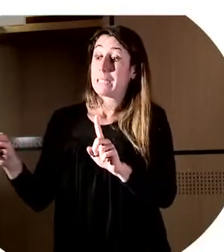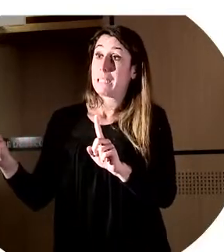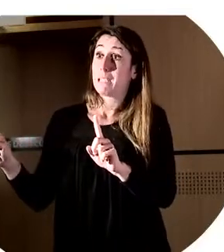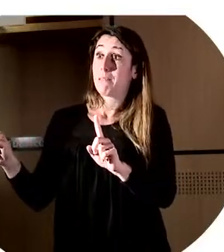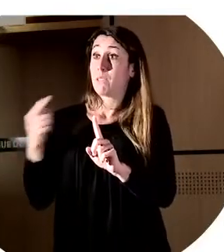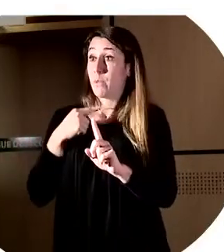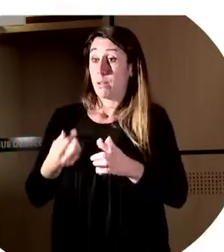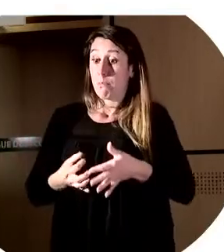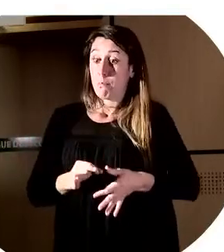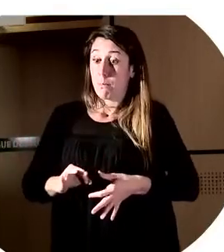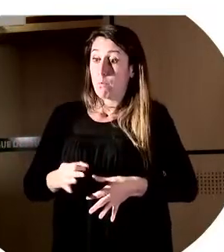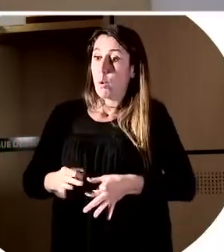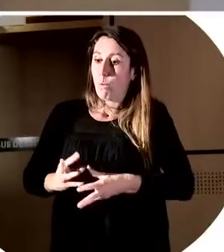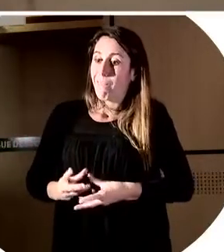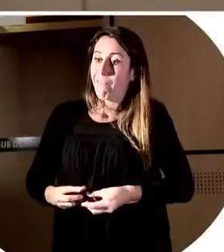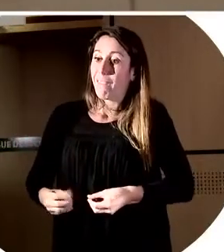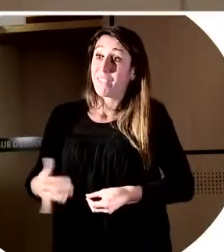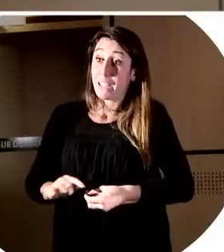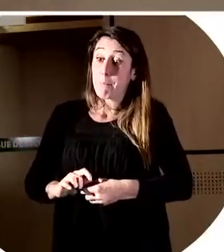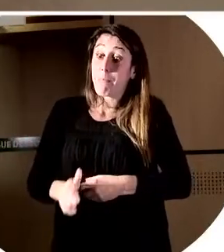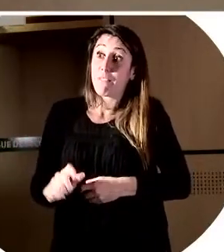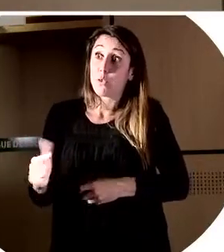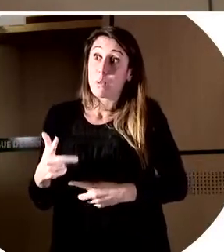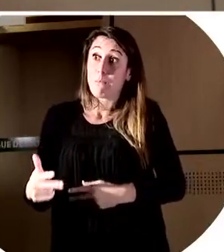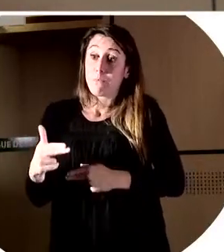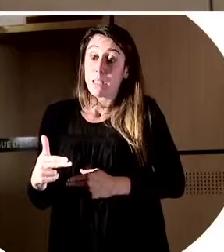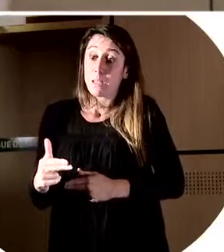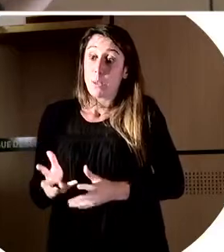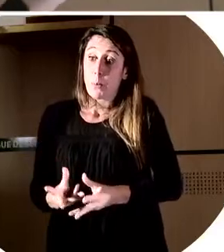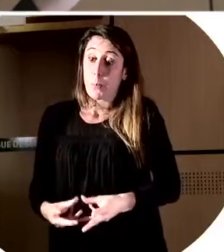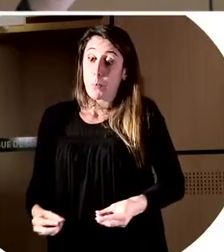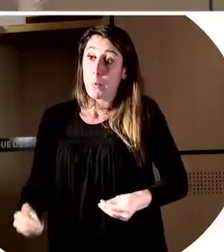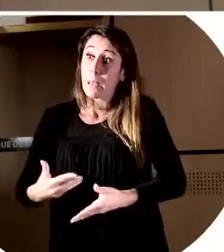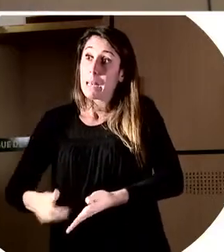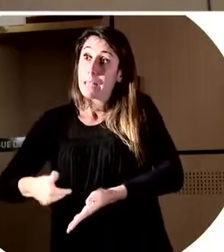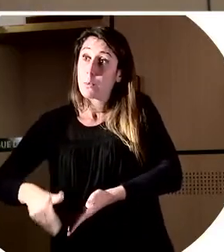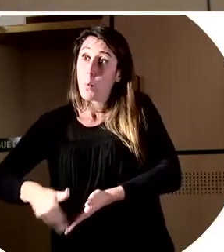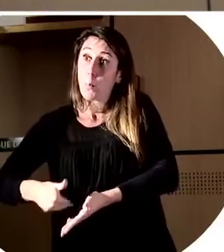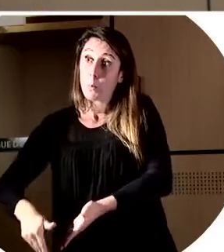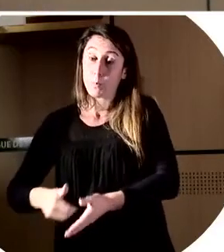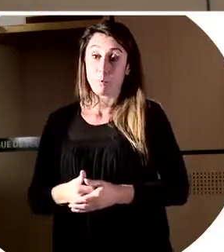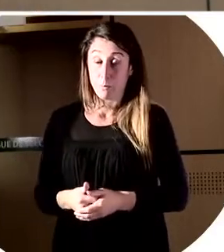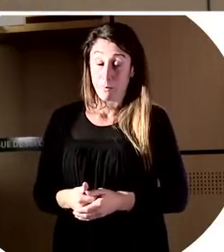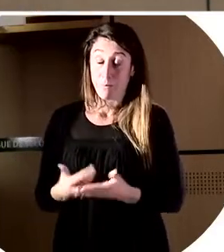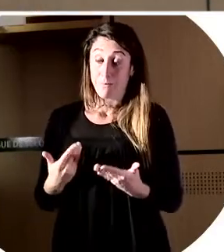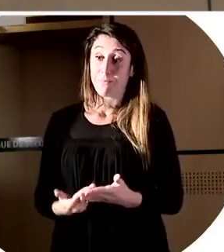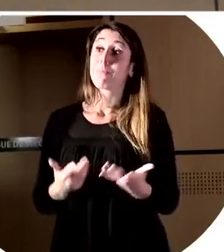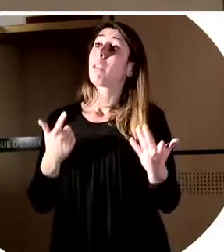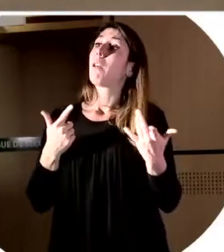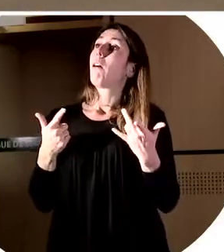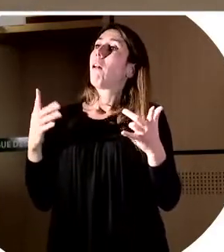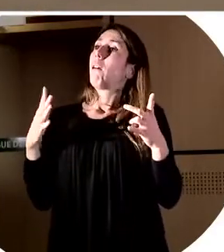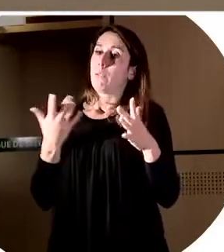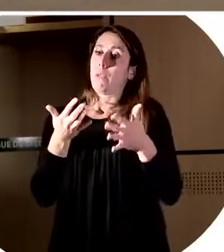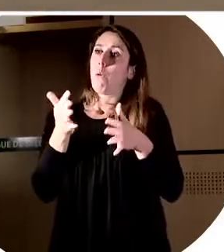va décroître. C'est une phase d'élimination du médicament. Alors, l'étude de cette évolution des